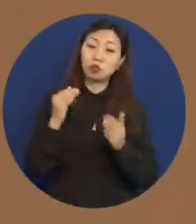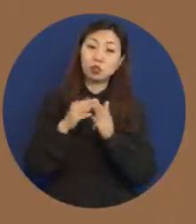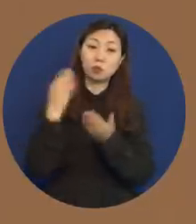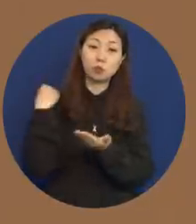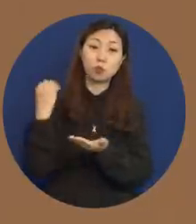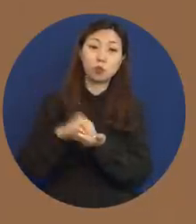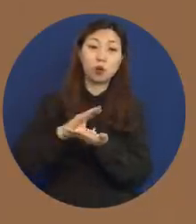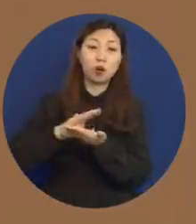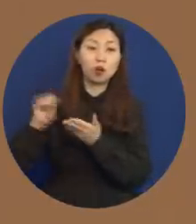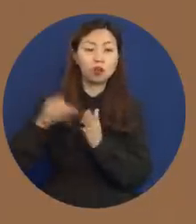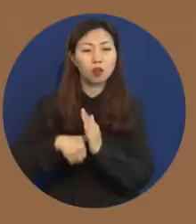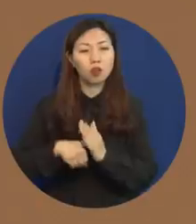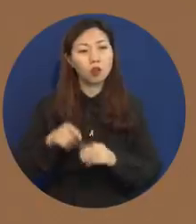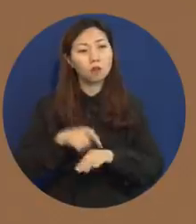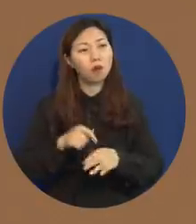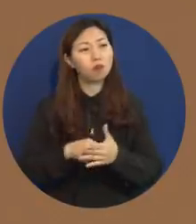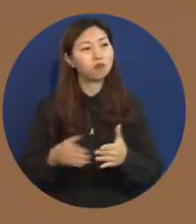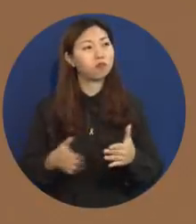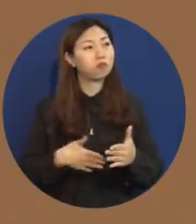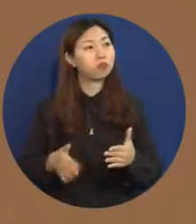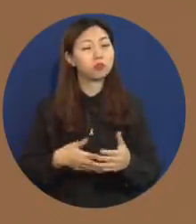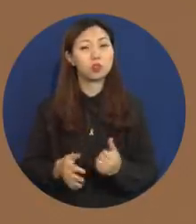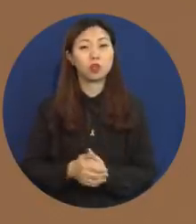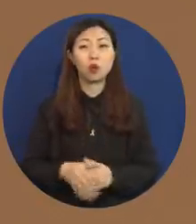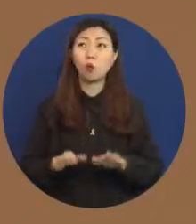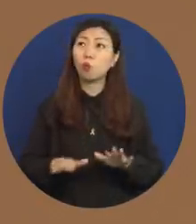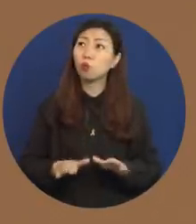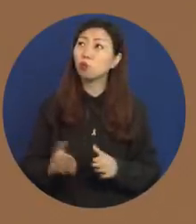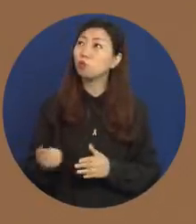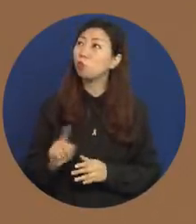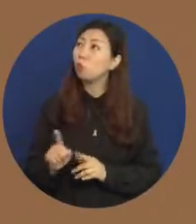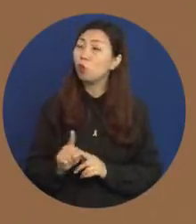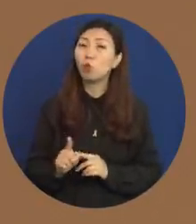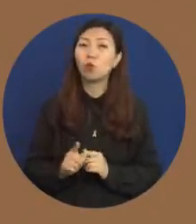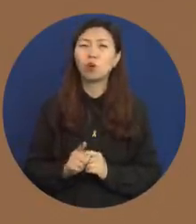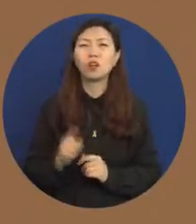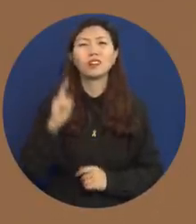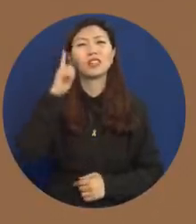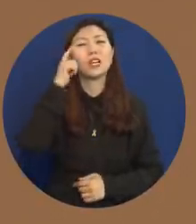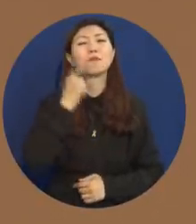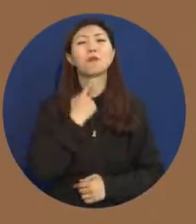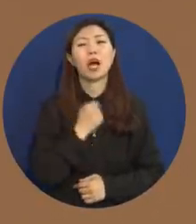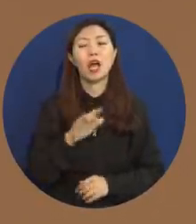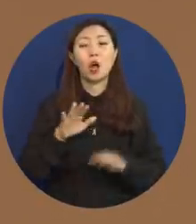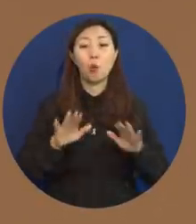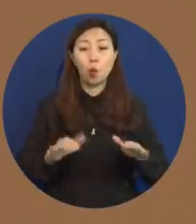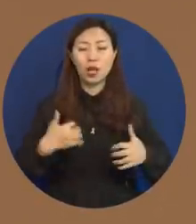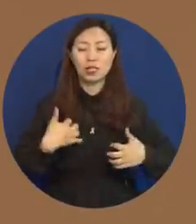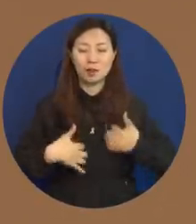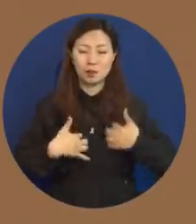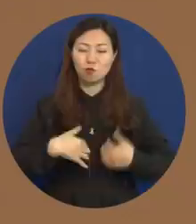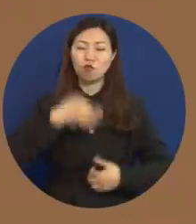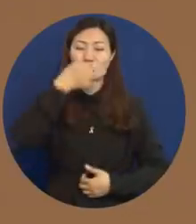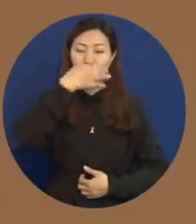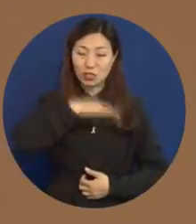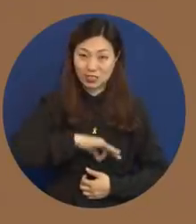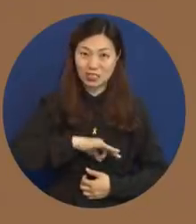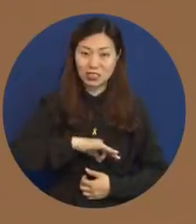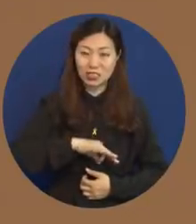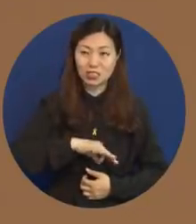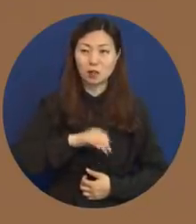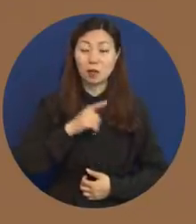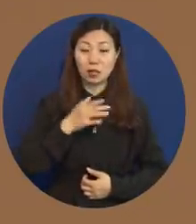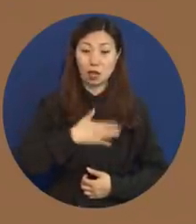허전해요. 뭐 했지 오늘? 이렇게 되는 거예요. 그래서 우리가 재미도 있고 유익하다.